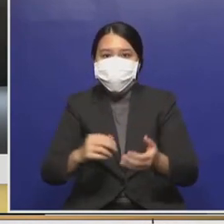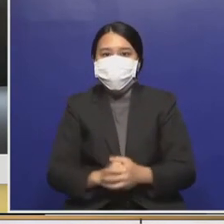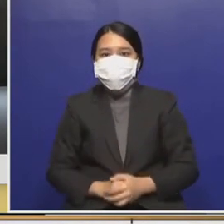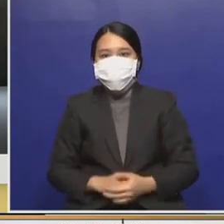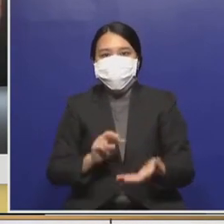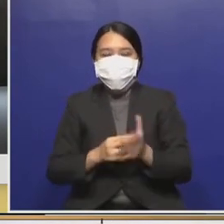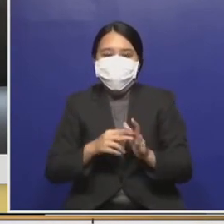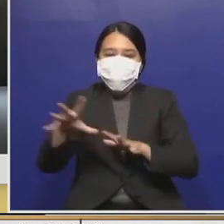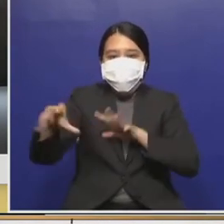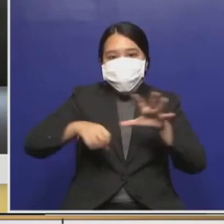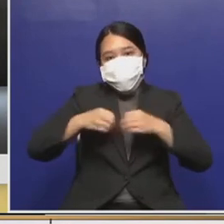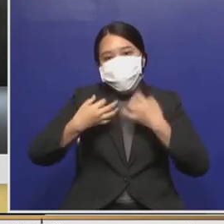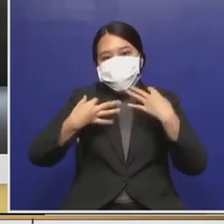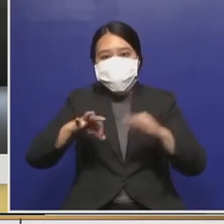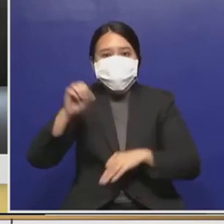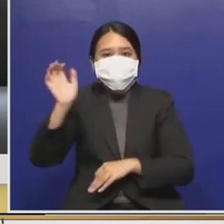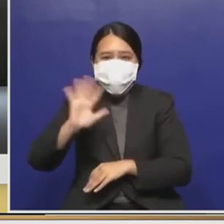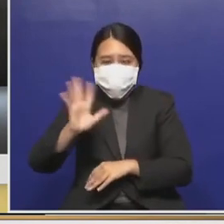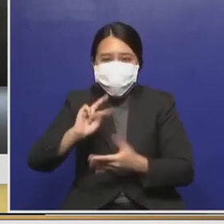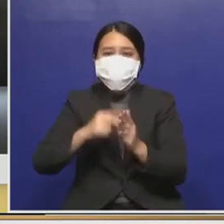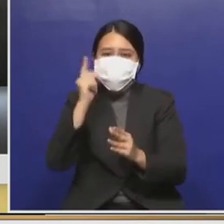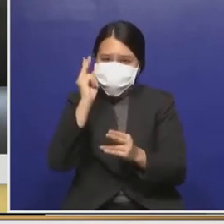เอาประเปล่าใหมู่บ้านนึมได้กี่คน